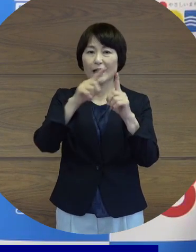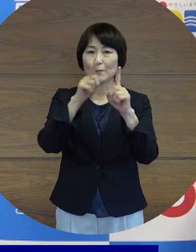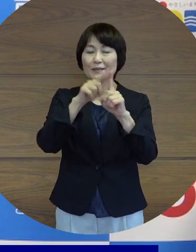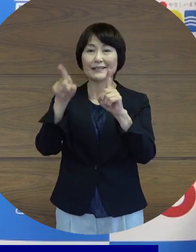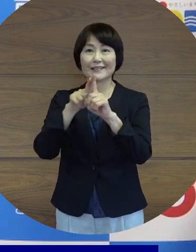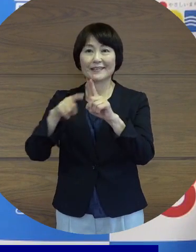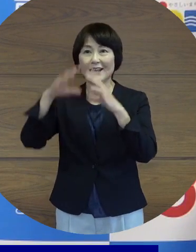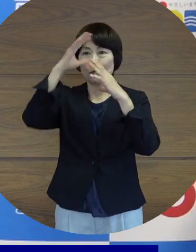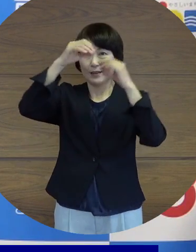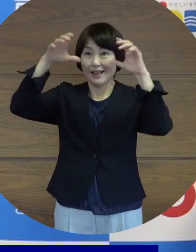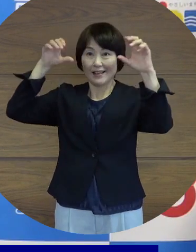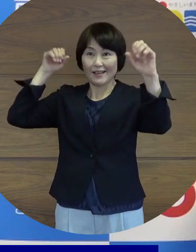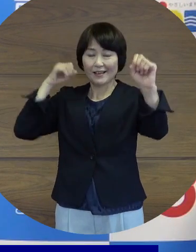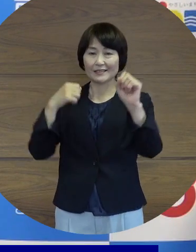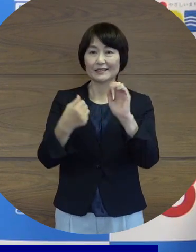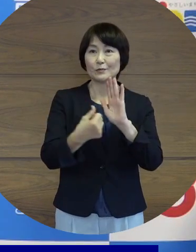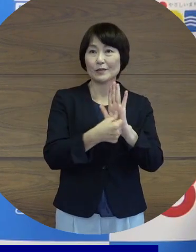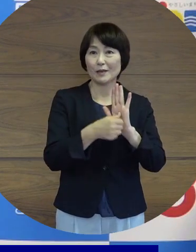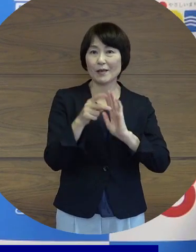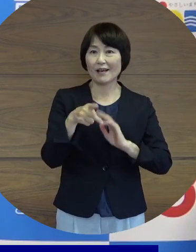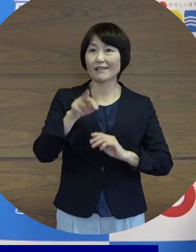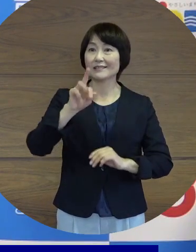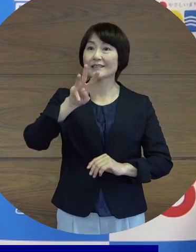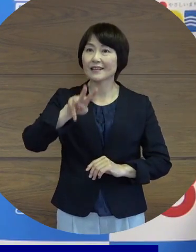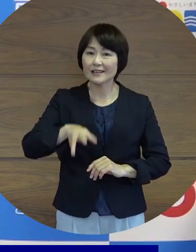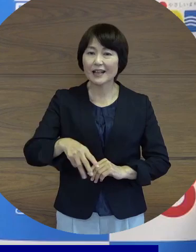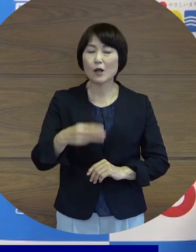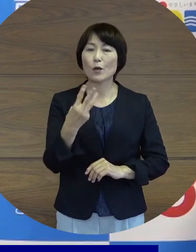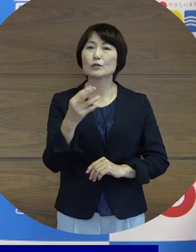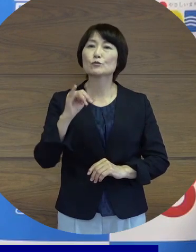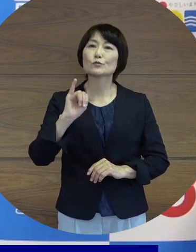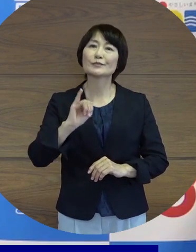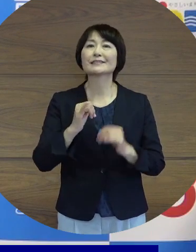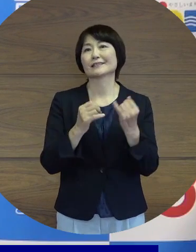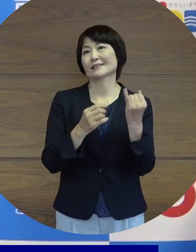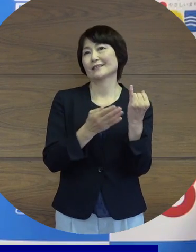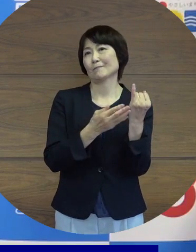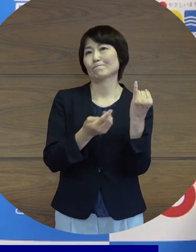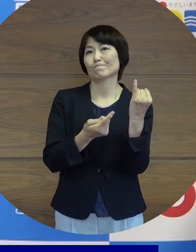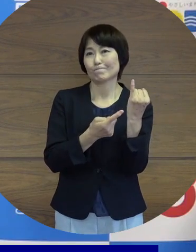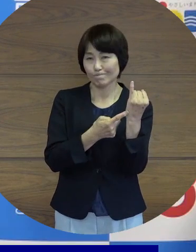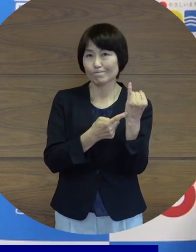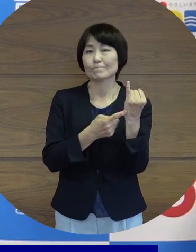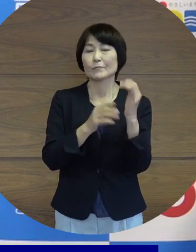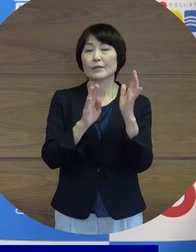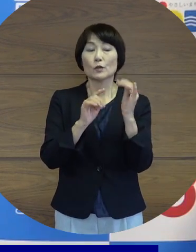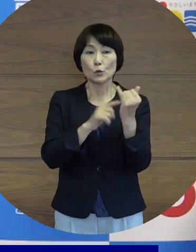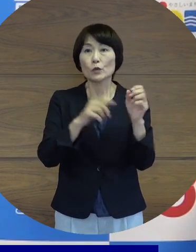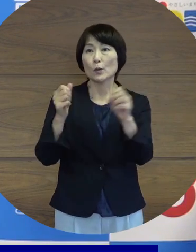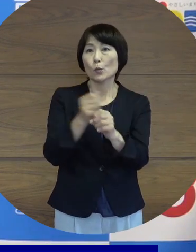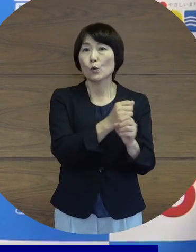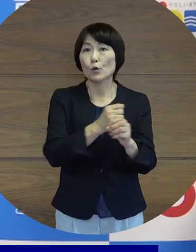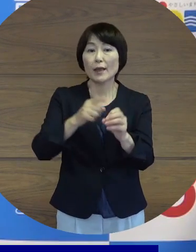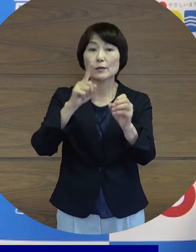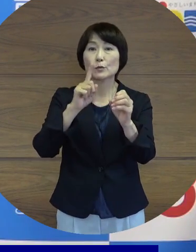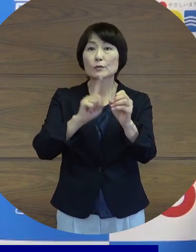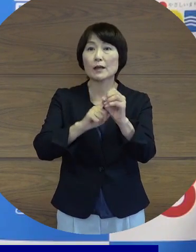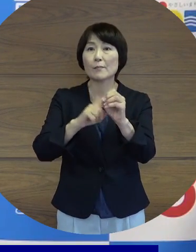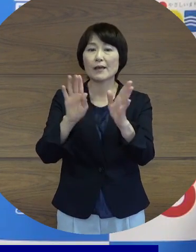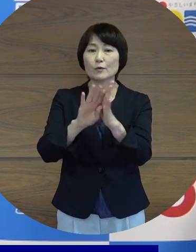の、応援で、先日、戸田市パブリックビューイングを実施をいたしました